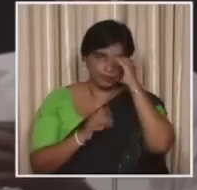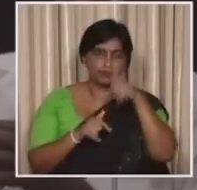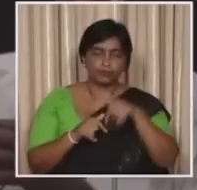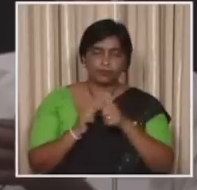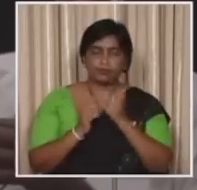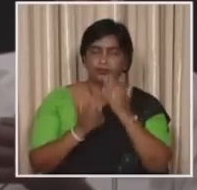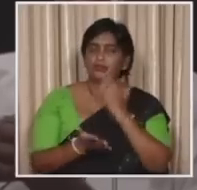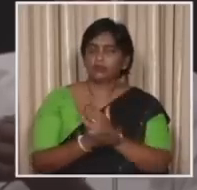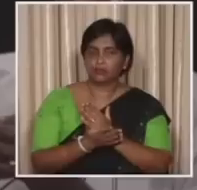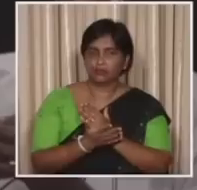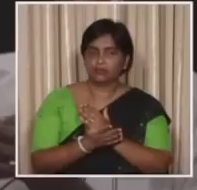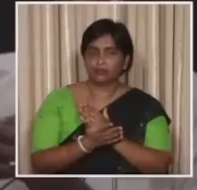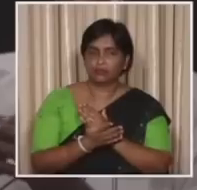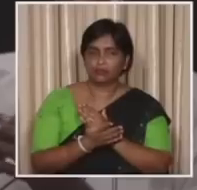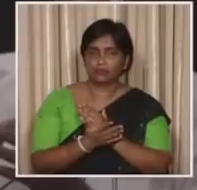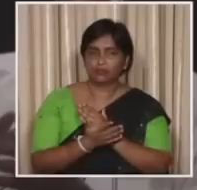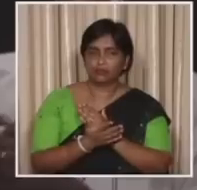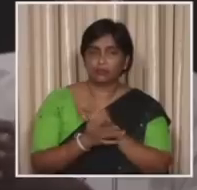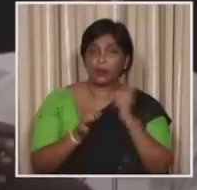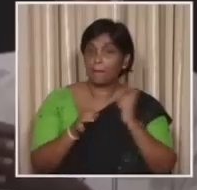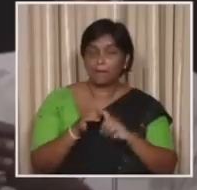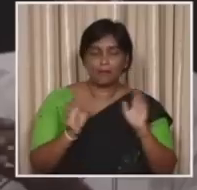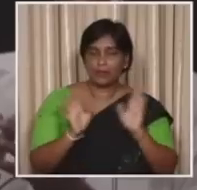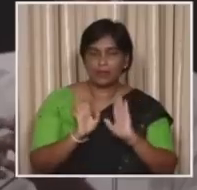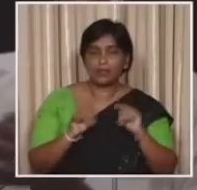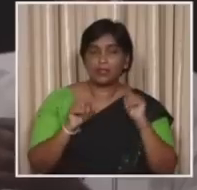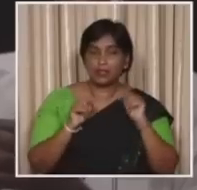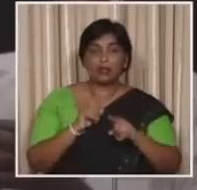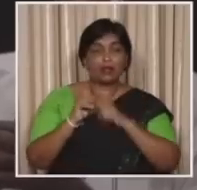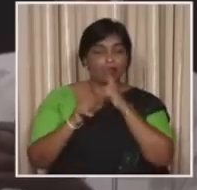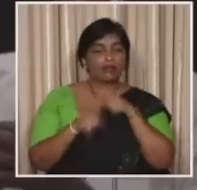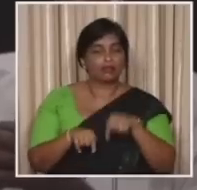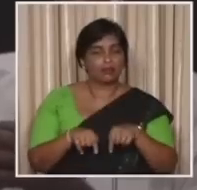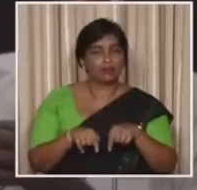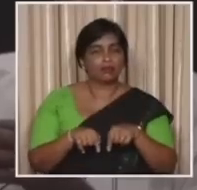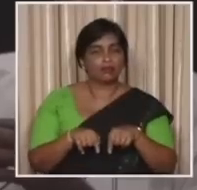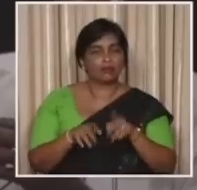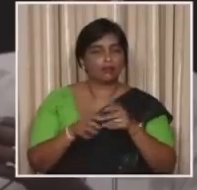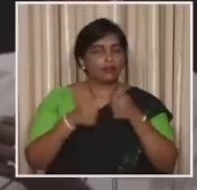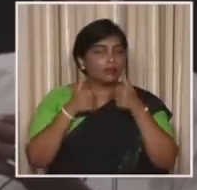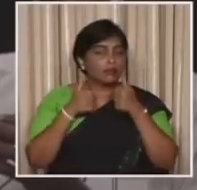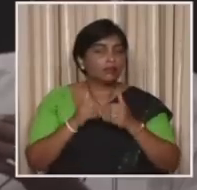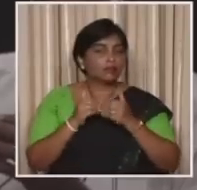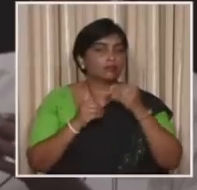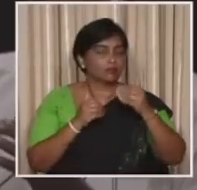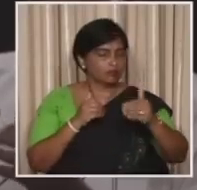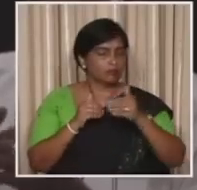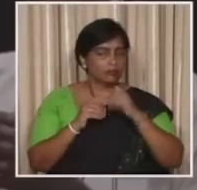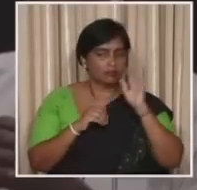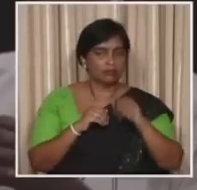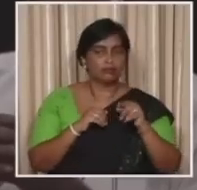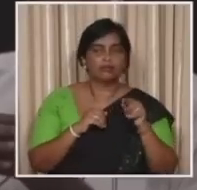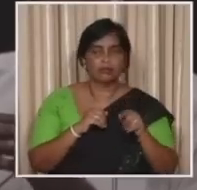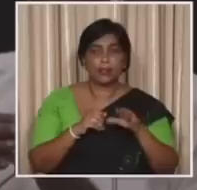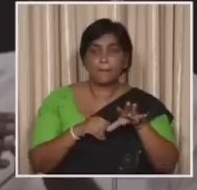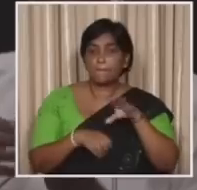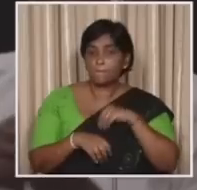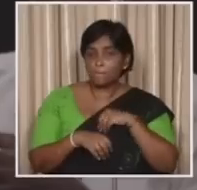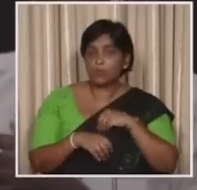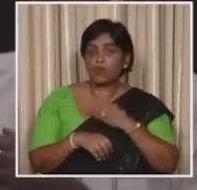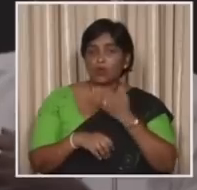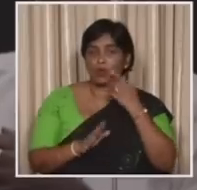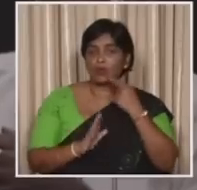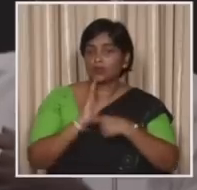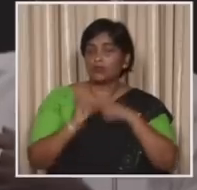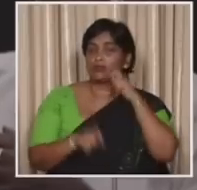ඉවර කළා. ඉවර කළා කියන්නේ මේ ප්‍රශ්නේ නෙමෙයි. නමුත් මේ කතා කිරීම වඩාත් සුදුසු තැනකට මේක යොමු කළා පිළිගන්න පුළුවන් විදියට